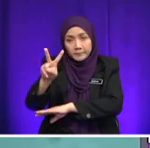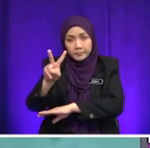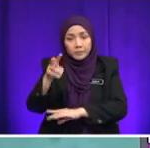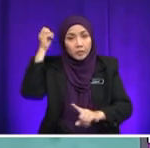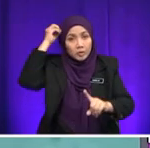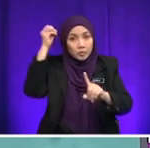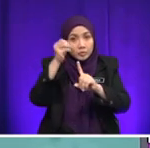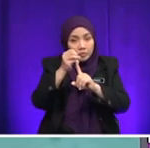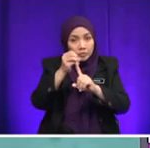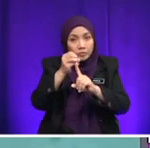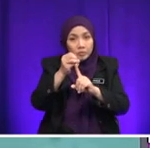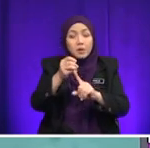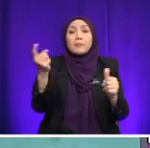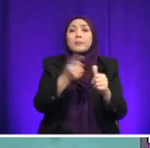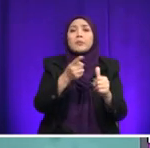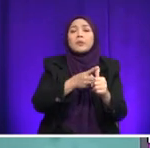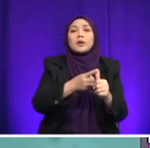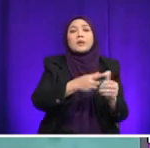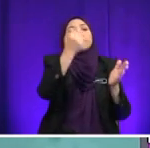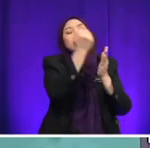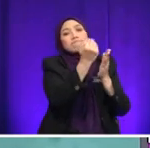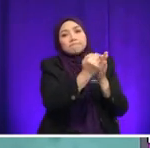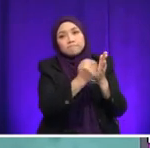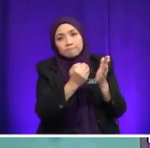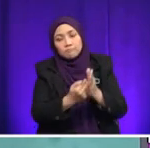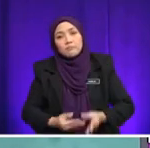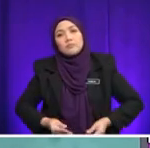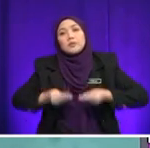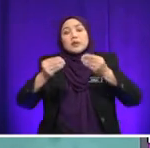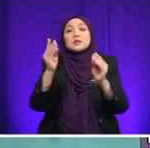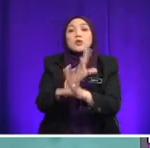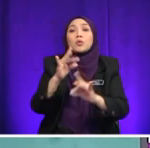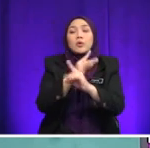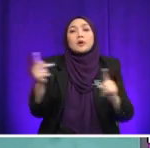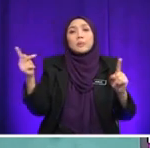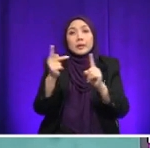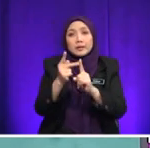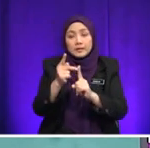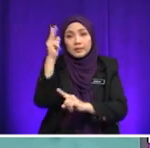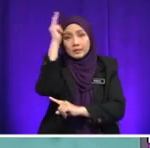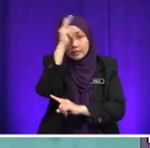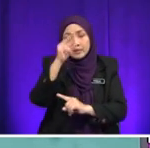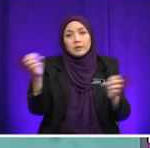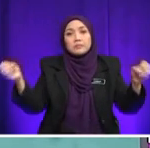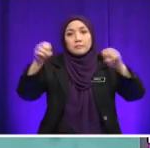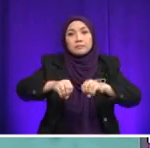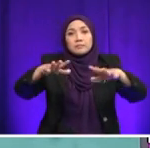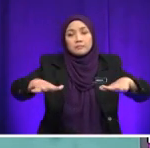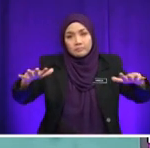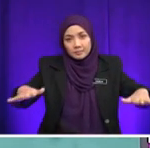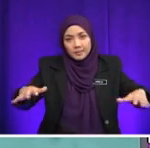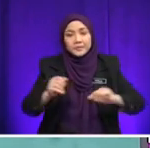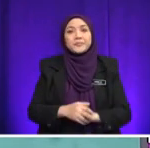objektif yang pertama tadi untuk memeriahkan penyerahan Serawak kepada kerajaan British Oke jadi teruslah sebenarnya